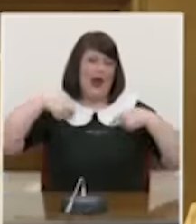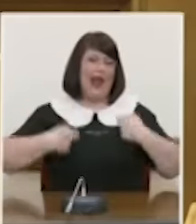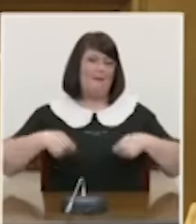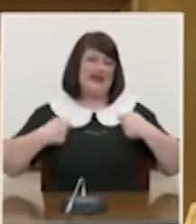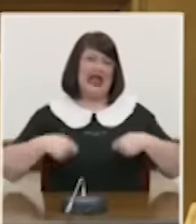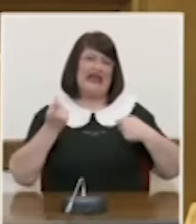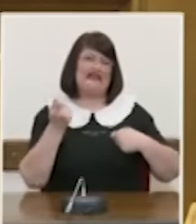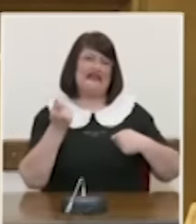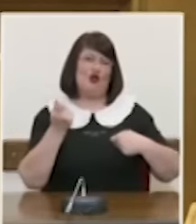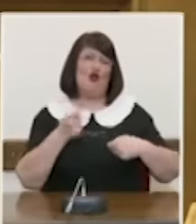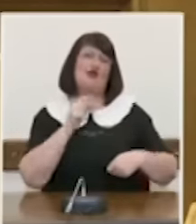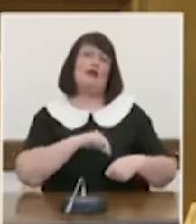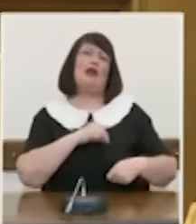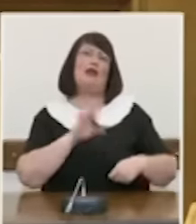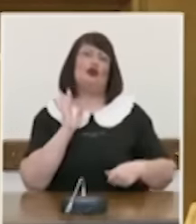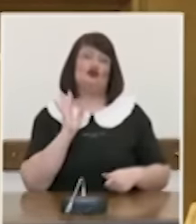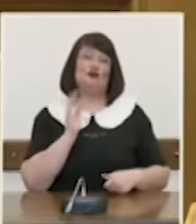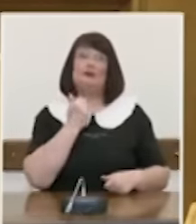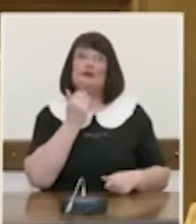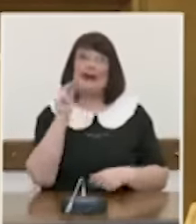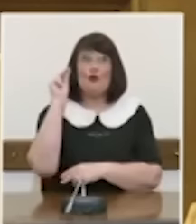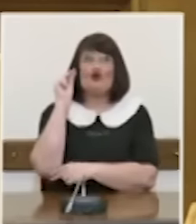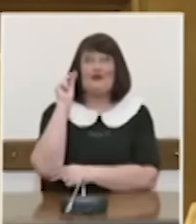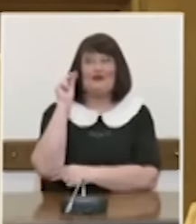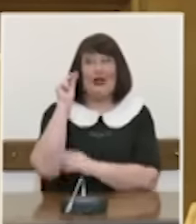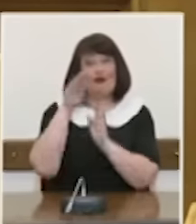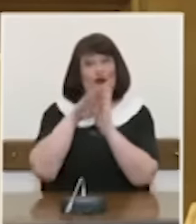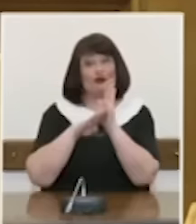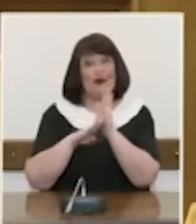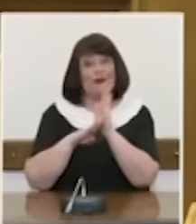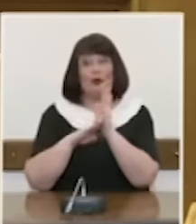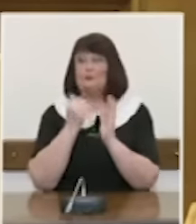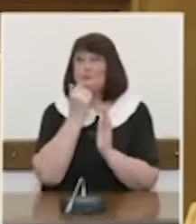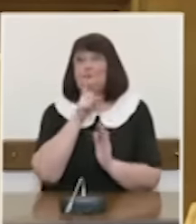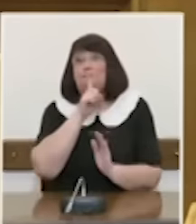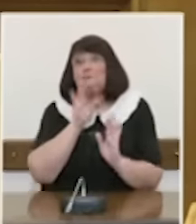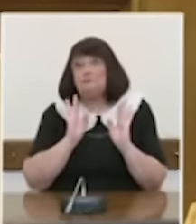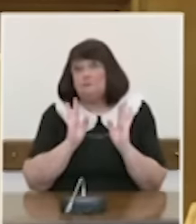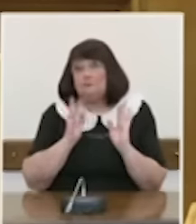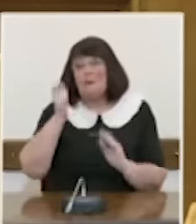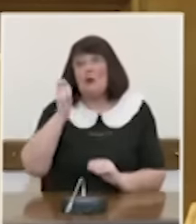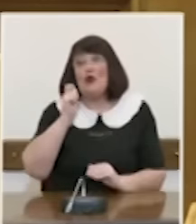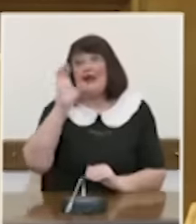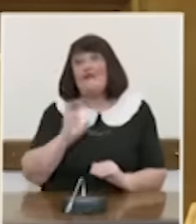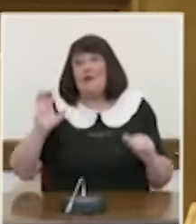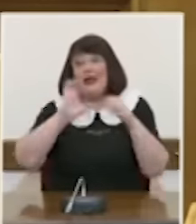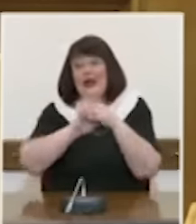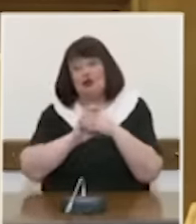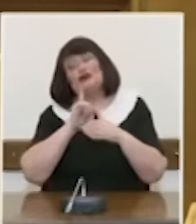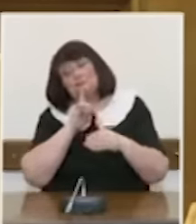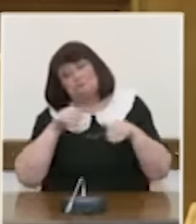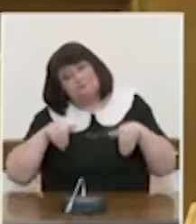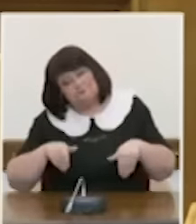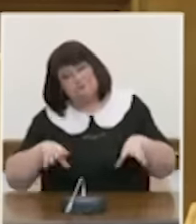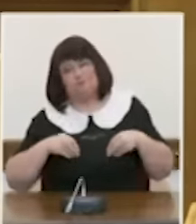Δεν μπορείτε λόγω των δεσμεύσεών σας να αμφισβητήσετε αυτή την πολιτική της Ευρωπαϊκής Ένωσης που